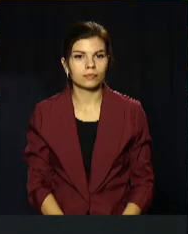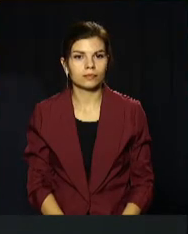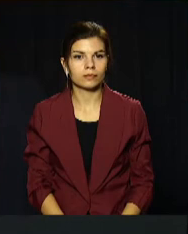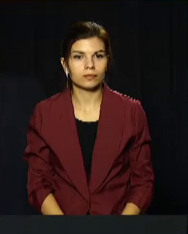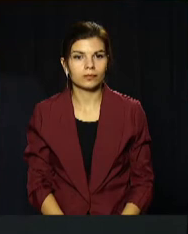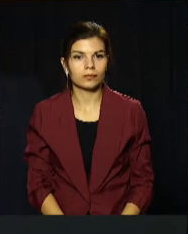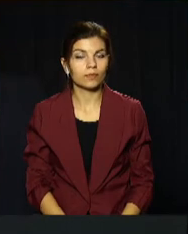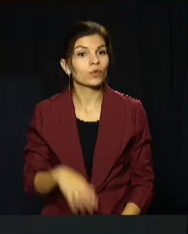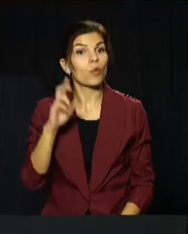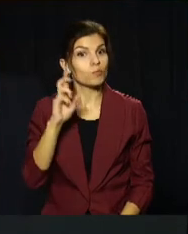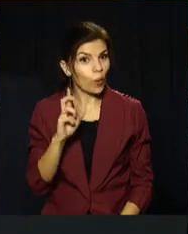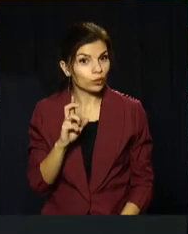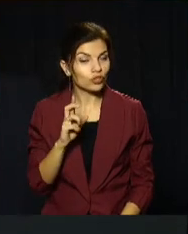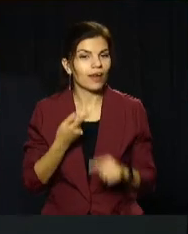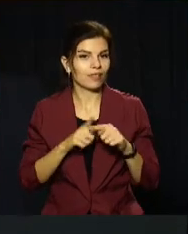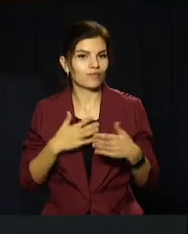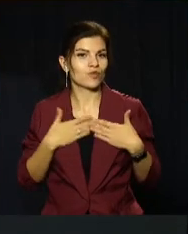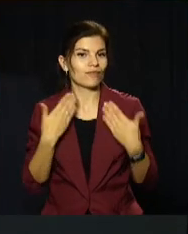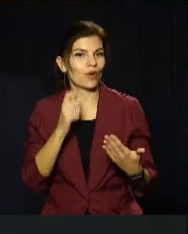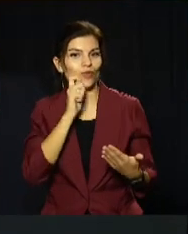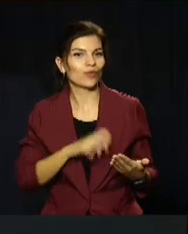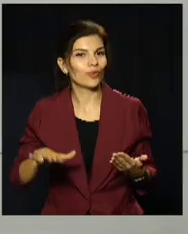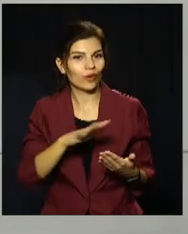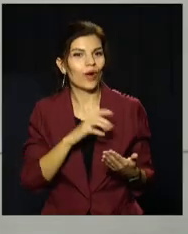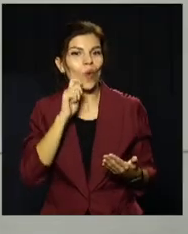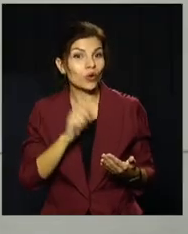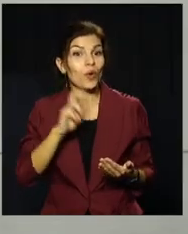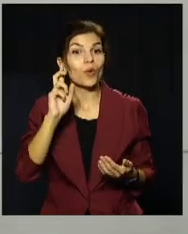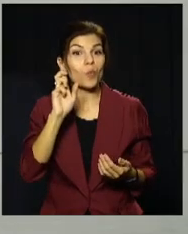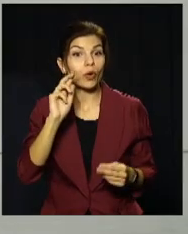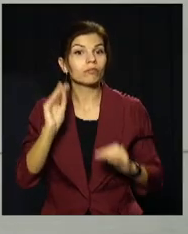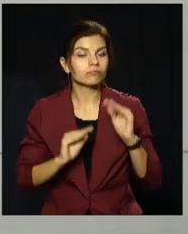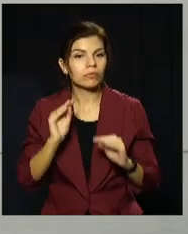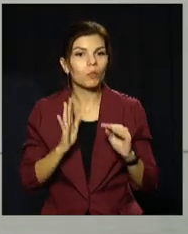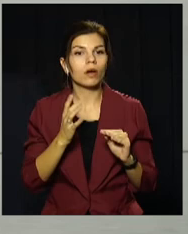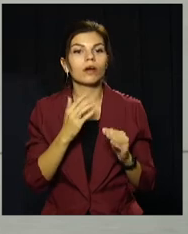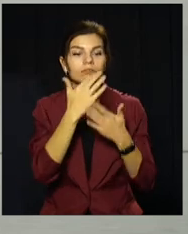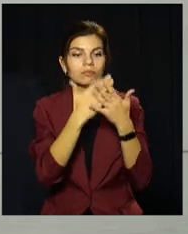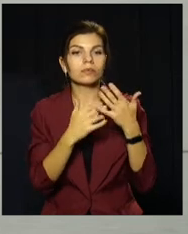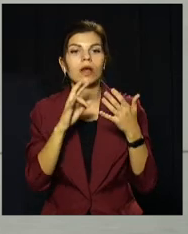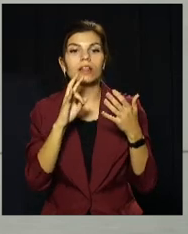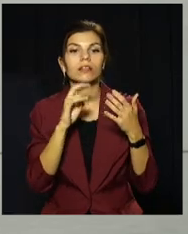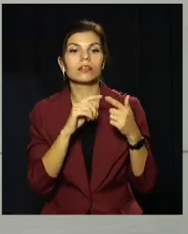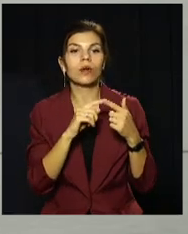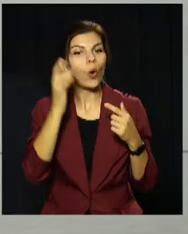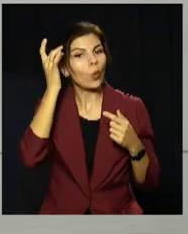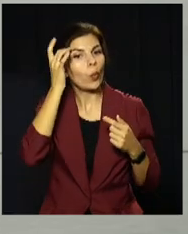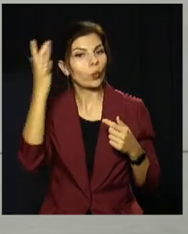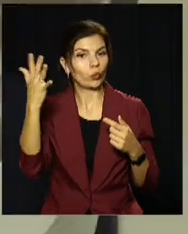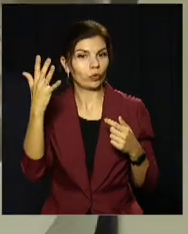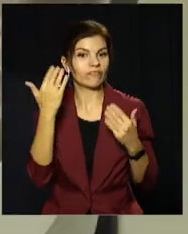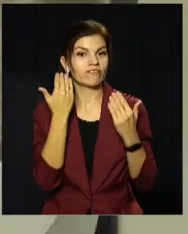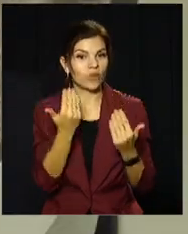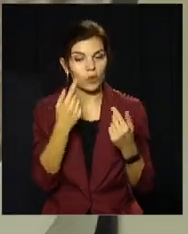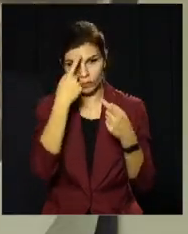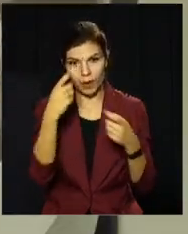Борщ – спадщина культури. Приготування українського борщу війде до національного переліку нематеріальної культурної спадщини, повідомили в